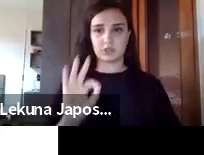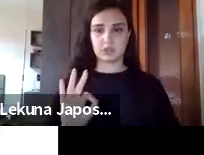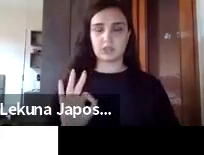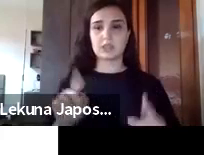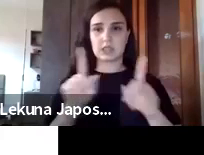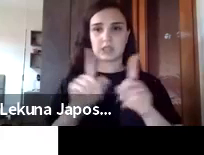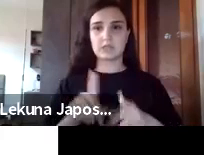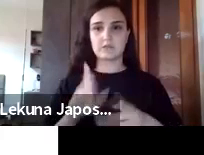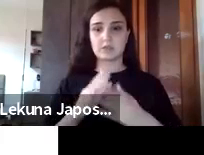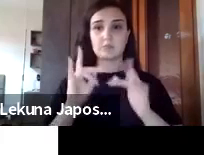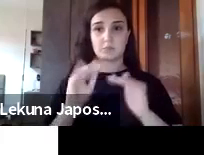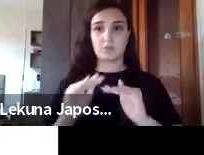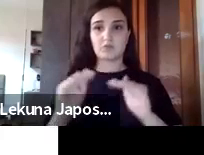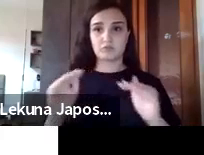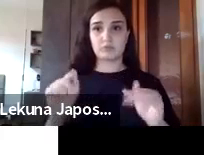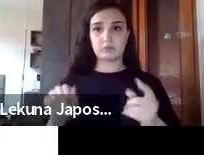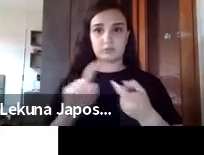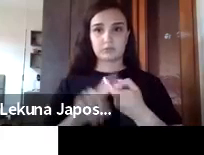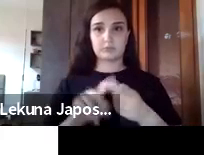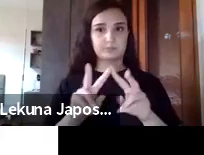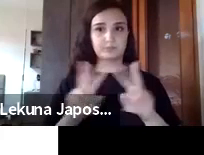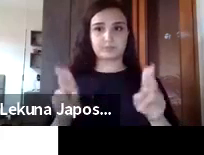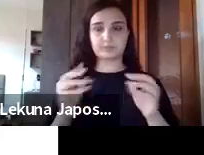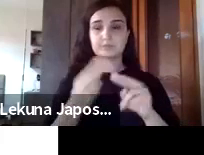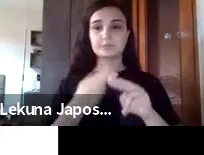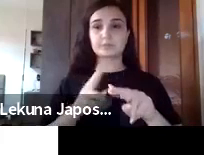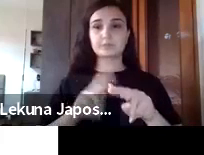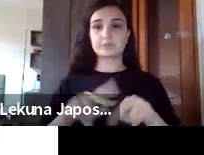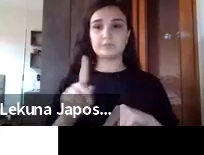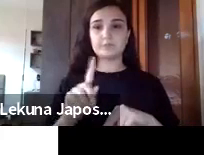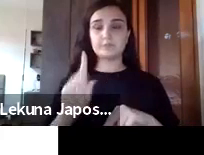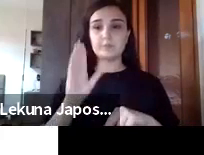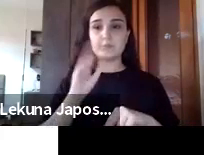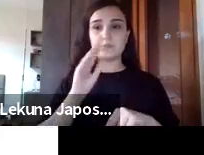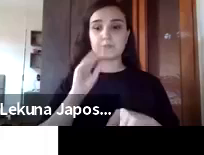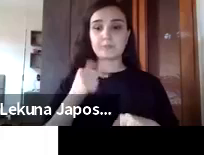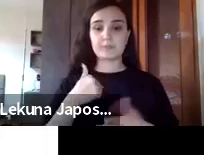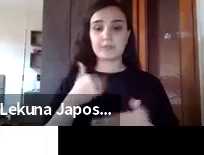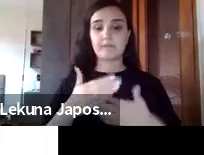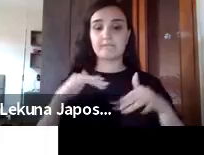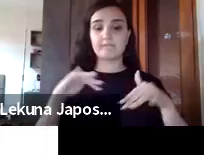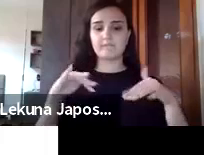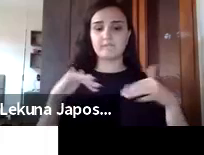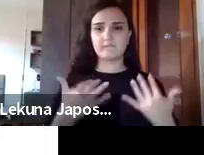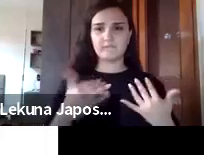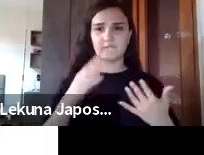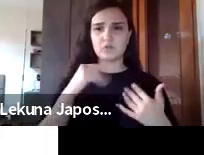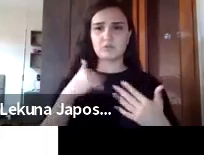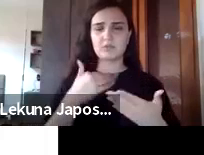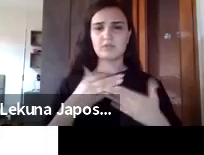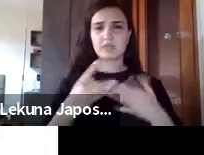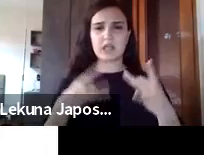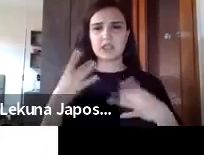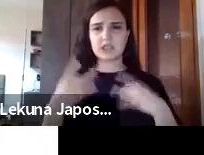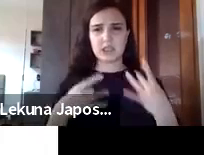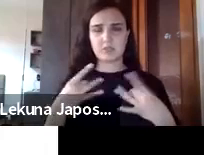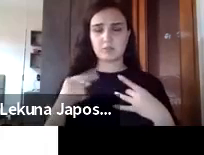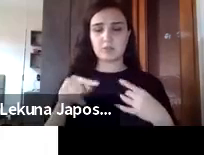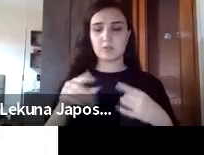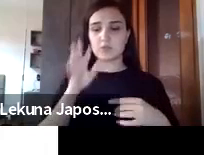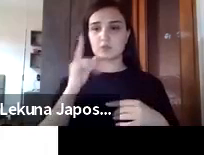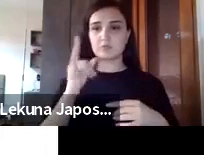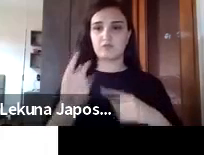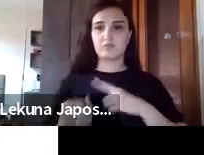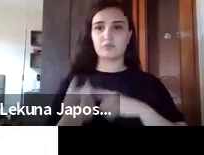ასევე აისახება ბავშვებზეც. იმიტომ რომ როდესაც მე ვარ დაღლილი, როდესაც მე ვარ გაღიზიანებული და ამ დროს ბავშვი